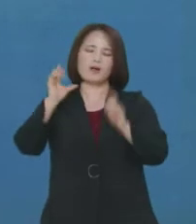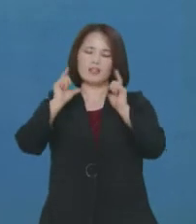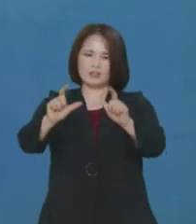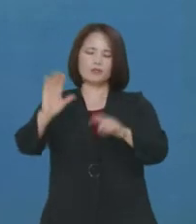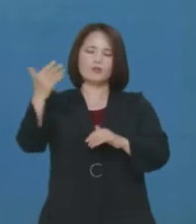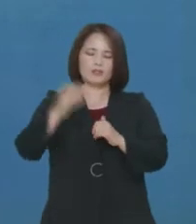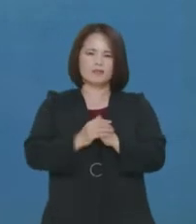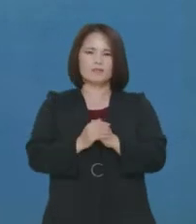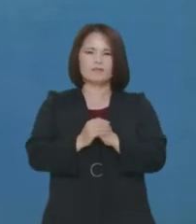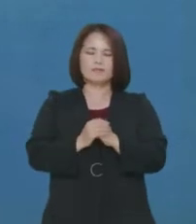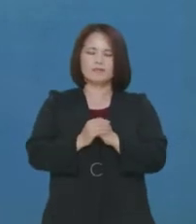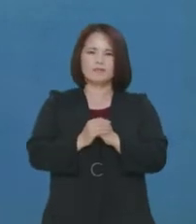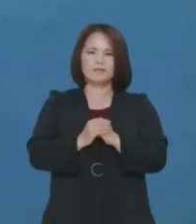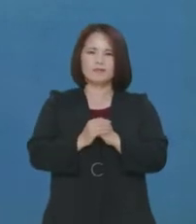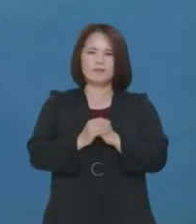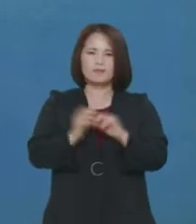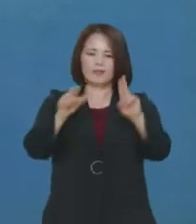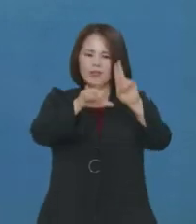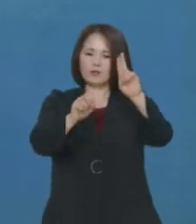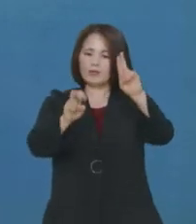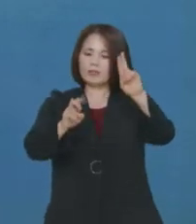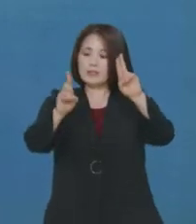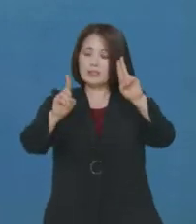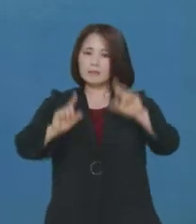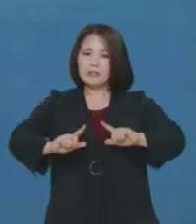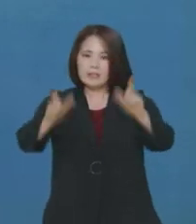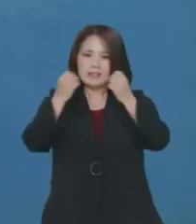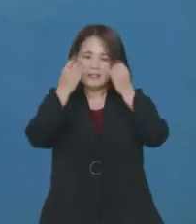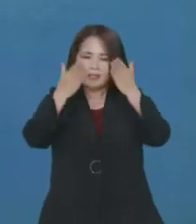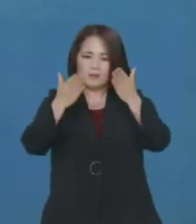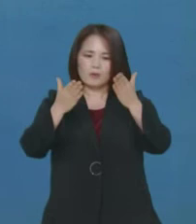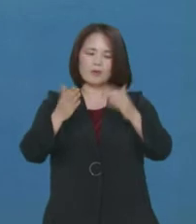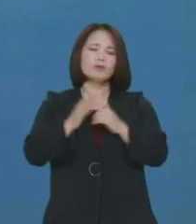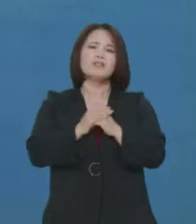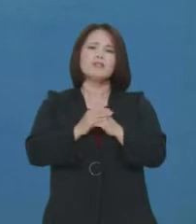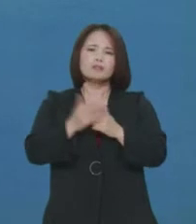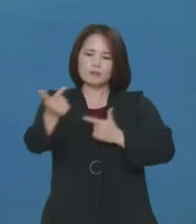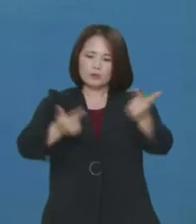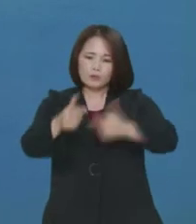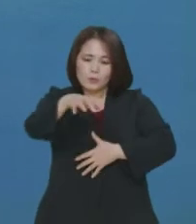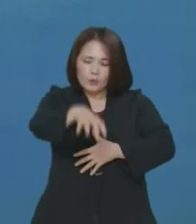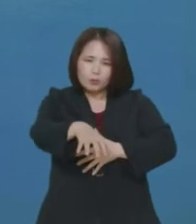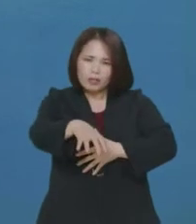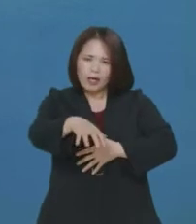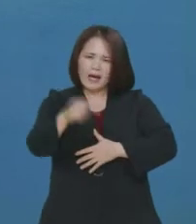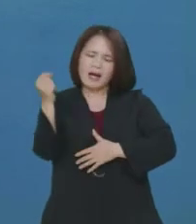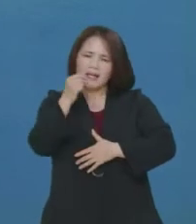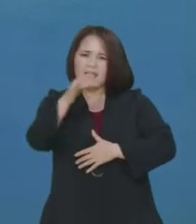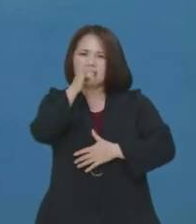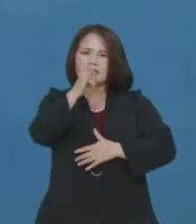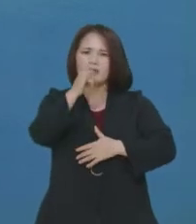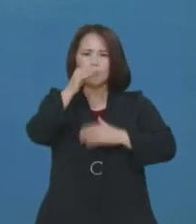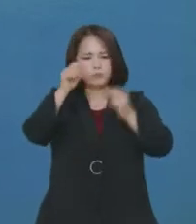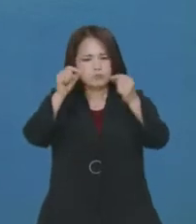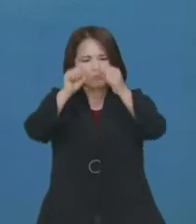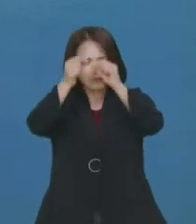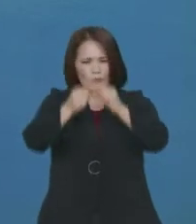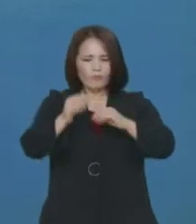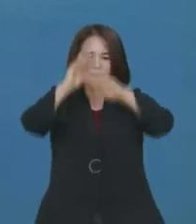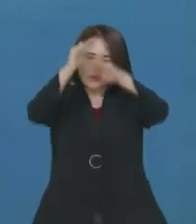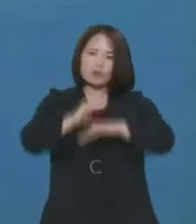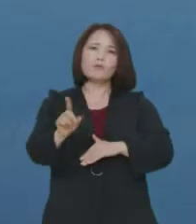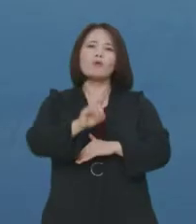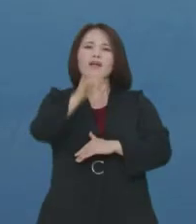올랐네 2월 21일자로 신규 지정된 교정 대상 지역 내 규제가 강화된 는데 구체적으로 어떤 식으로 강화된